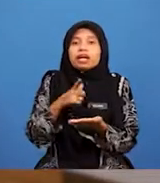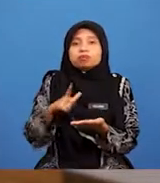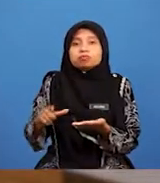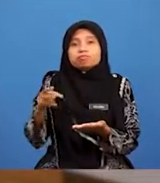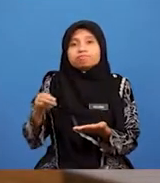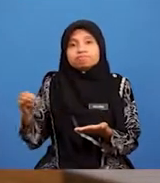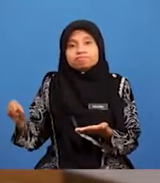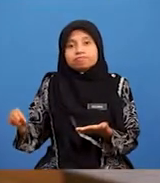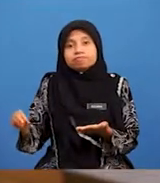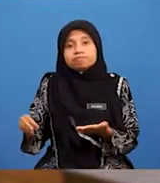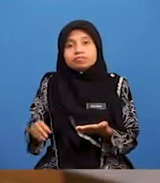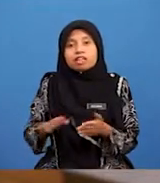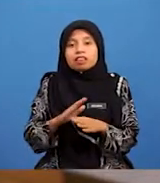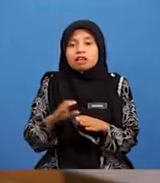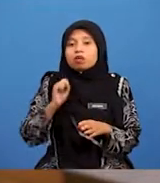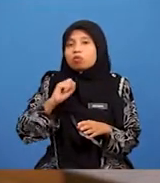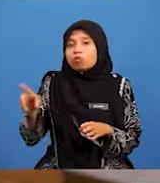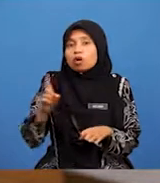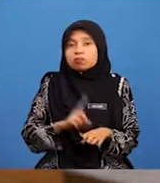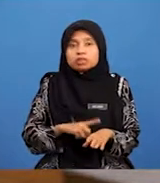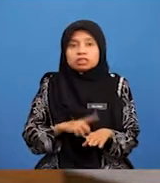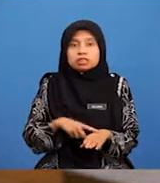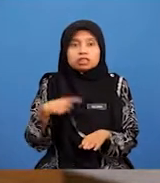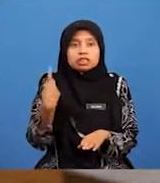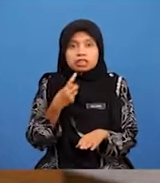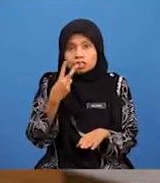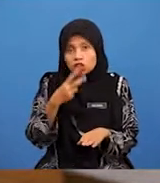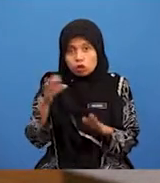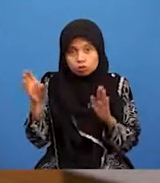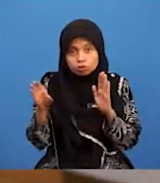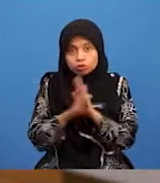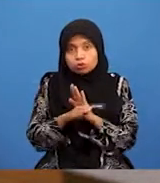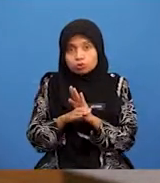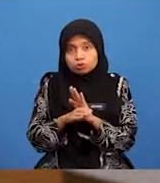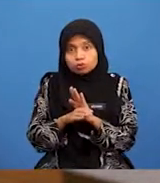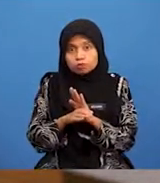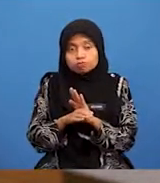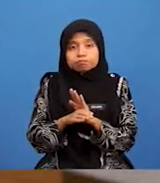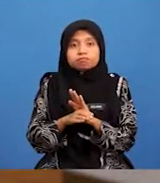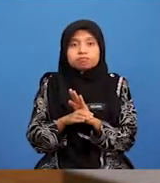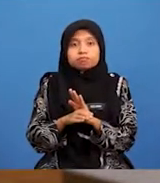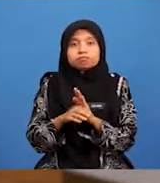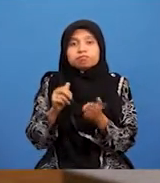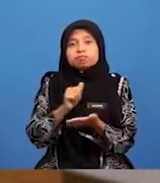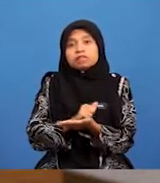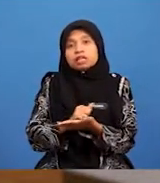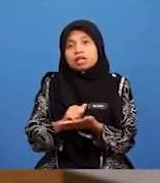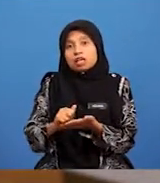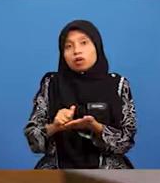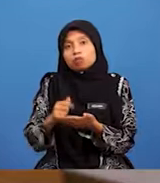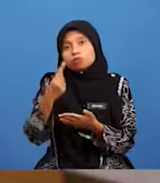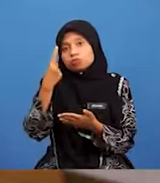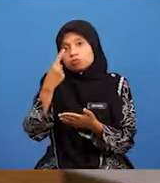tanpa membuang masa, sama-sama kita lihat contoh soalan yang saya ambil dari pembelajaran lalu perakaunan untuk